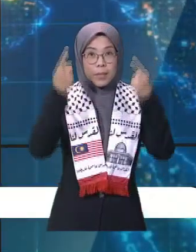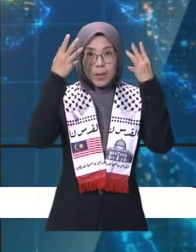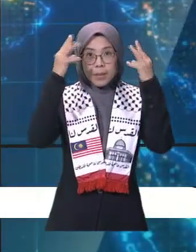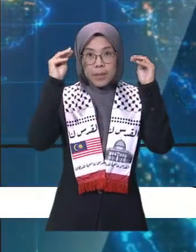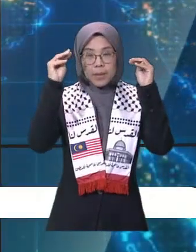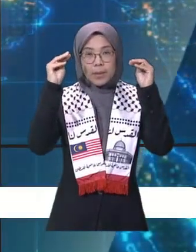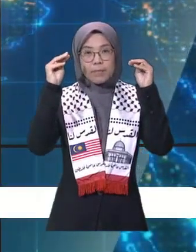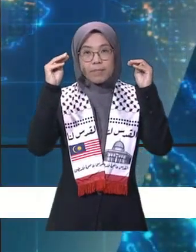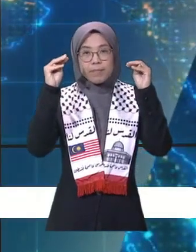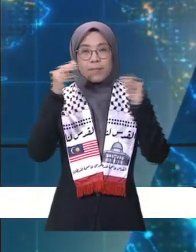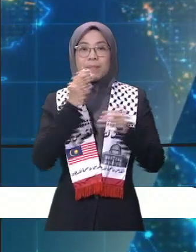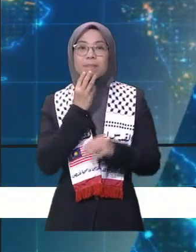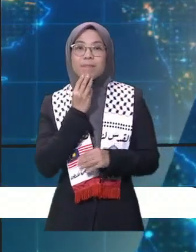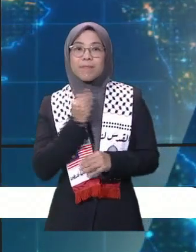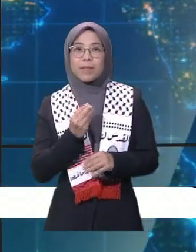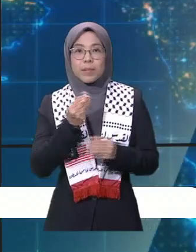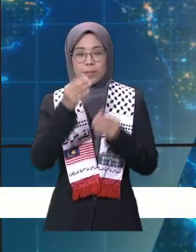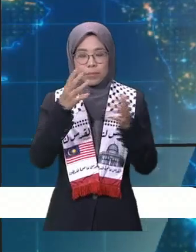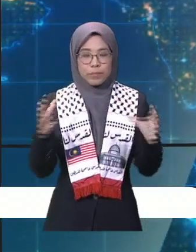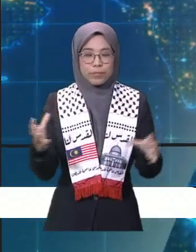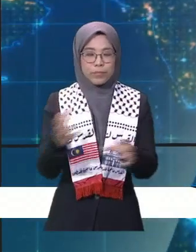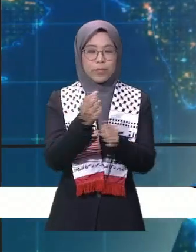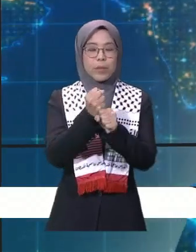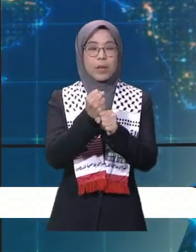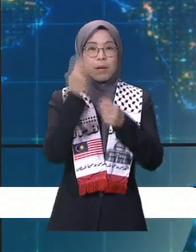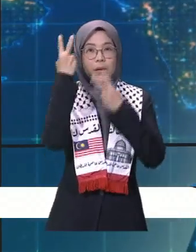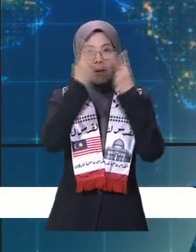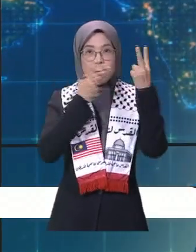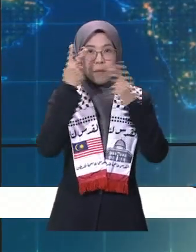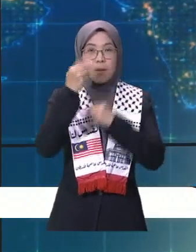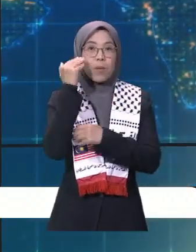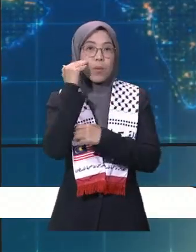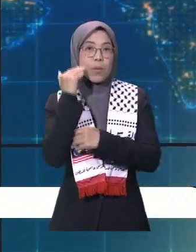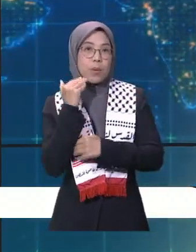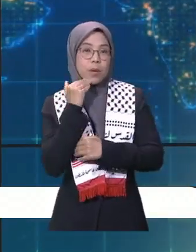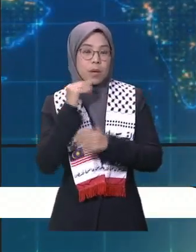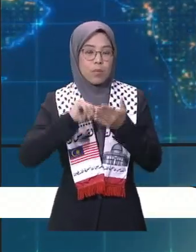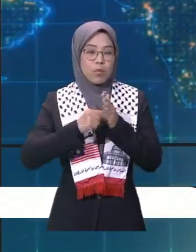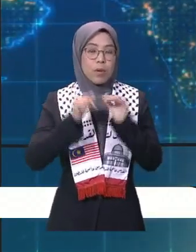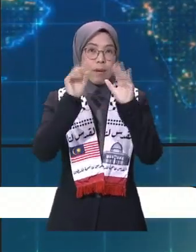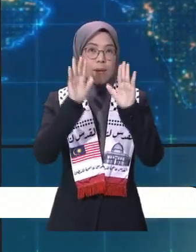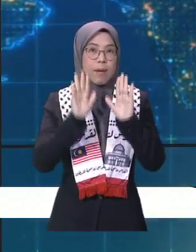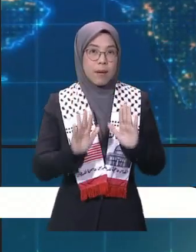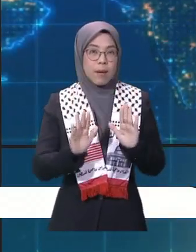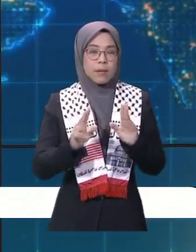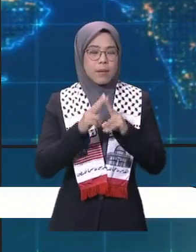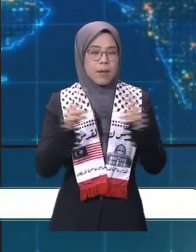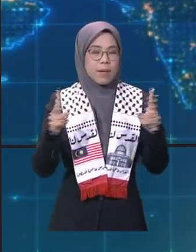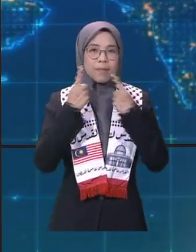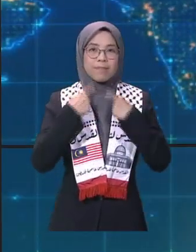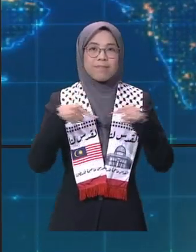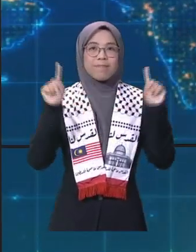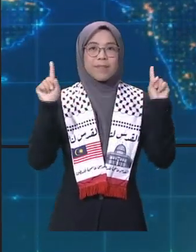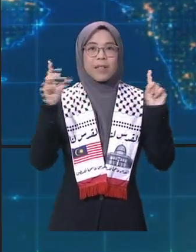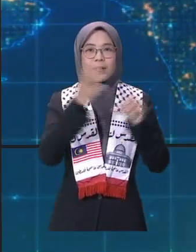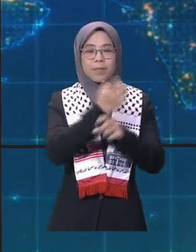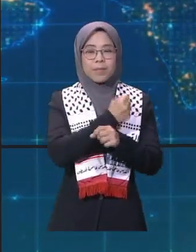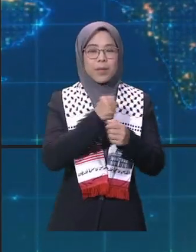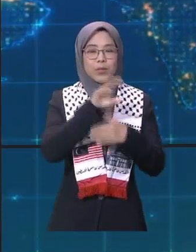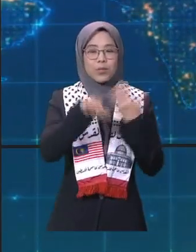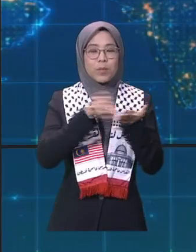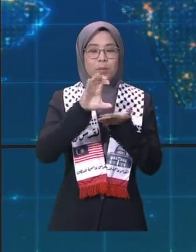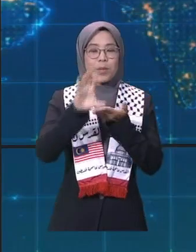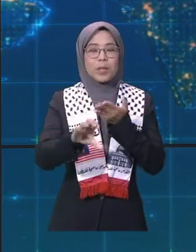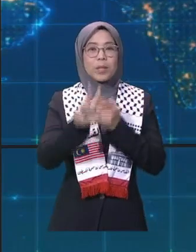Perdana Menteri Datuk Seri Anwar Ibrahim merumuskan lawatan rasminya ke Korea Selatan sejak Ahad lepas sangat berjaya dengan meraih potensi